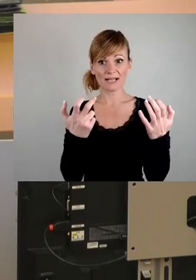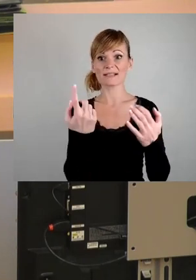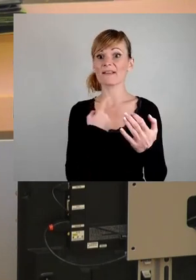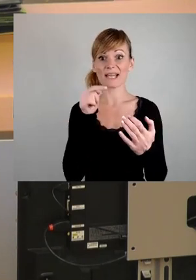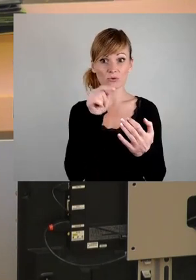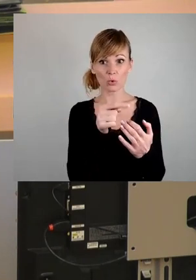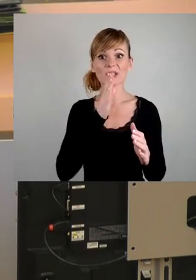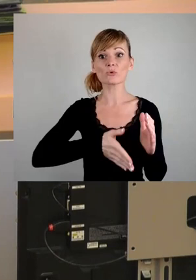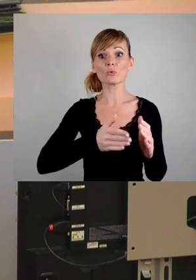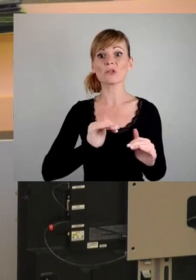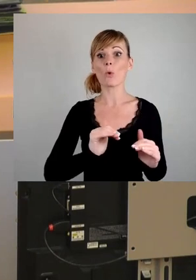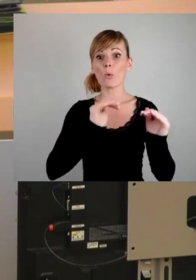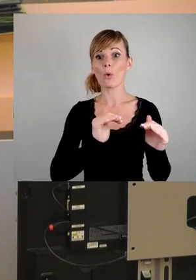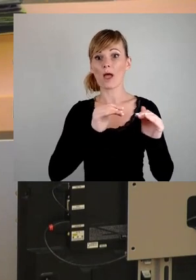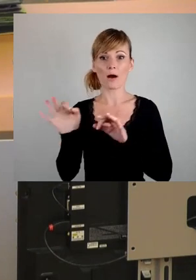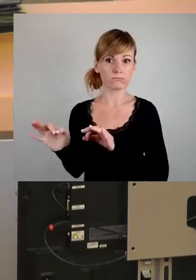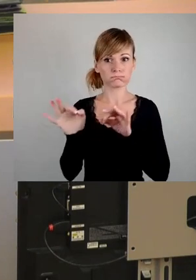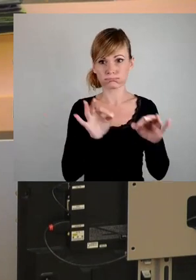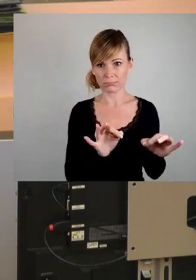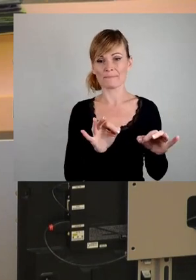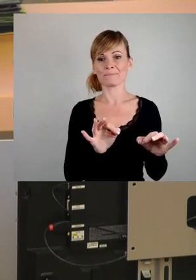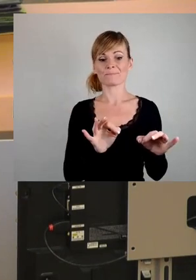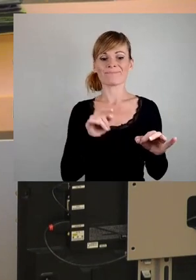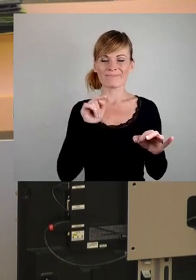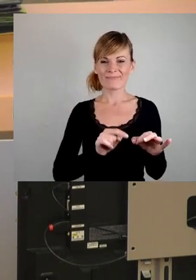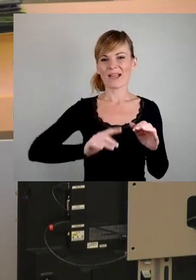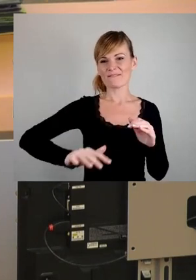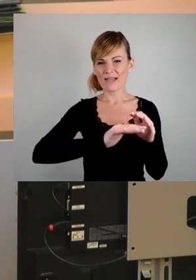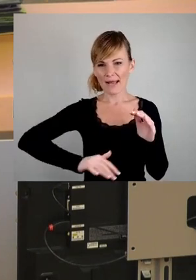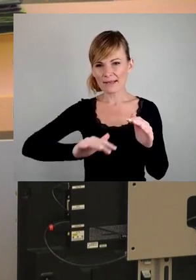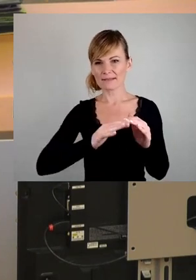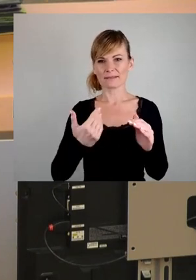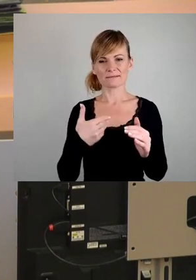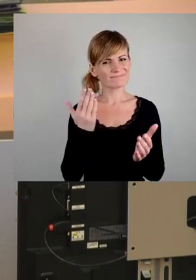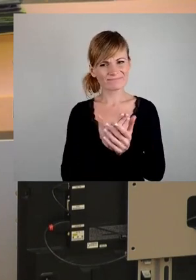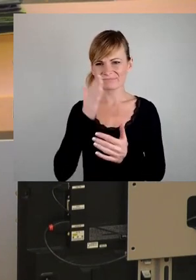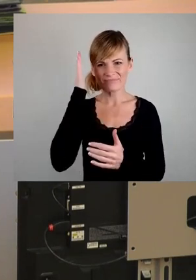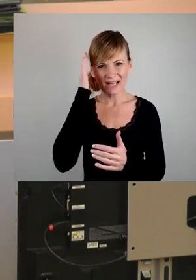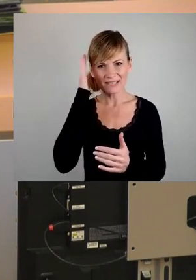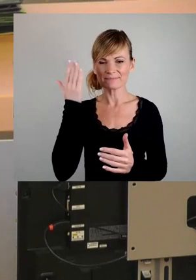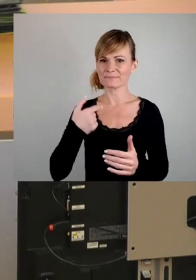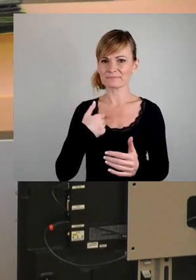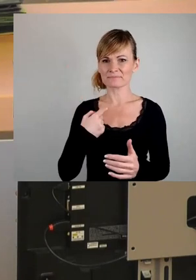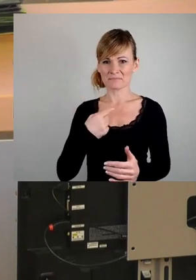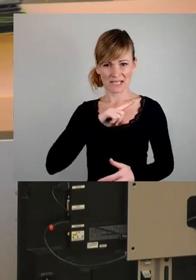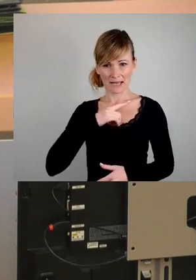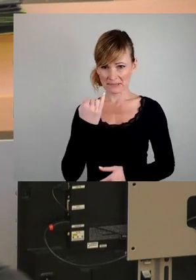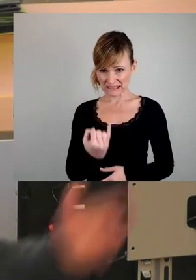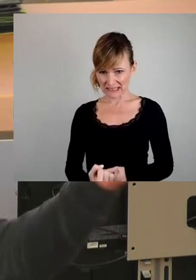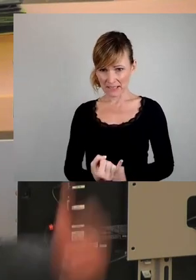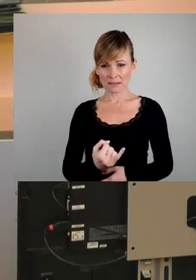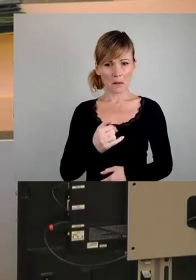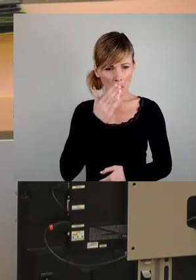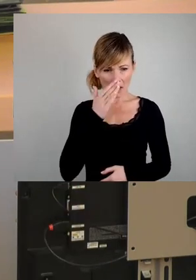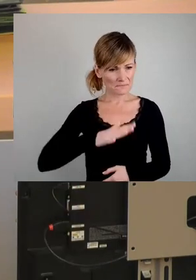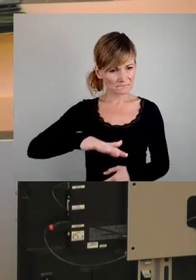ich kenne diese Fläche, dieses Areal dort oben, dieses Feld seit meiner Kindheit immer nur als Feld. Und diese Heizungsrohre, die da über